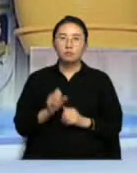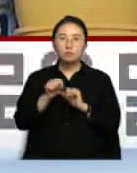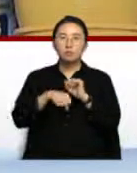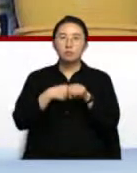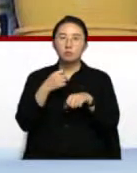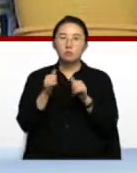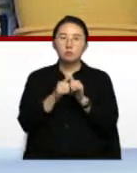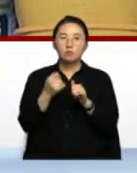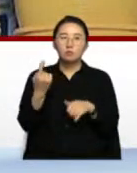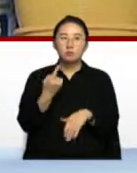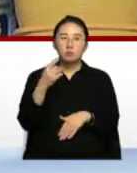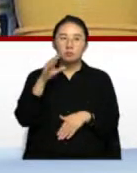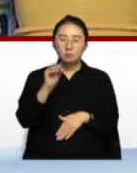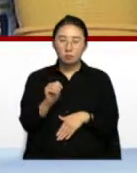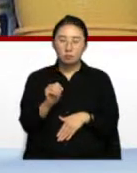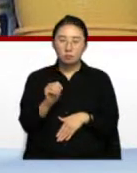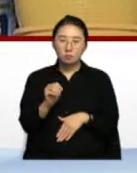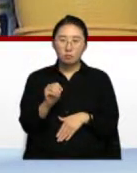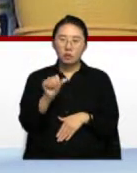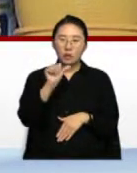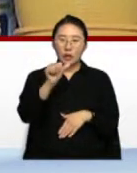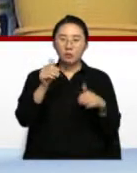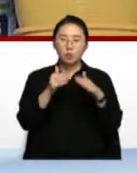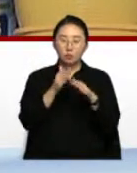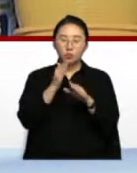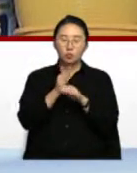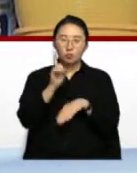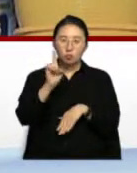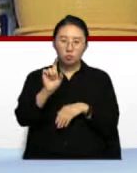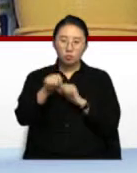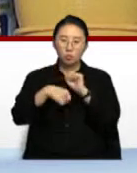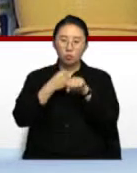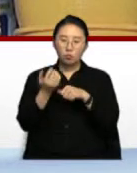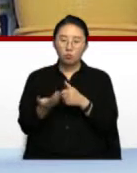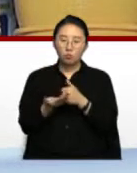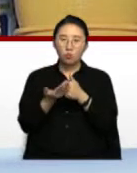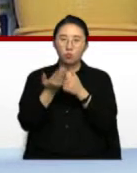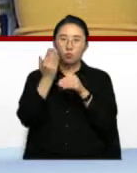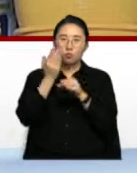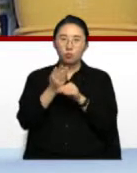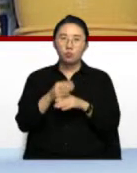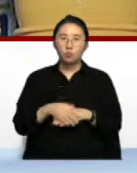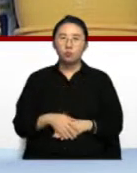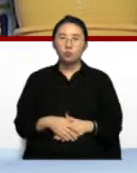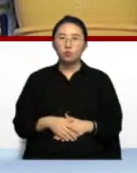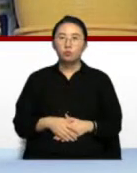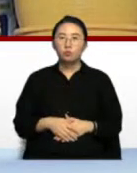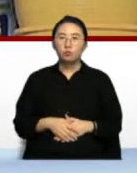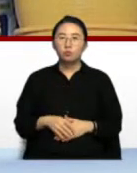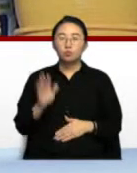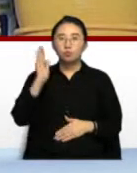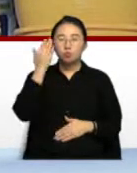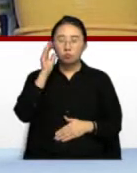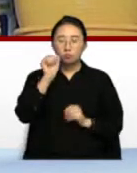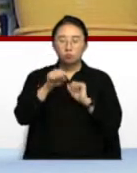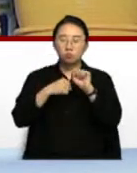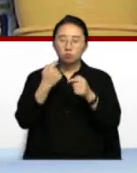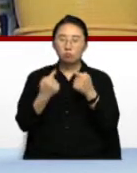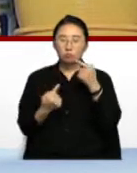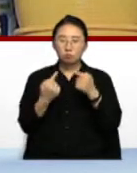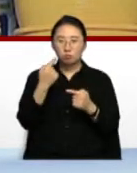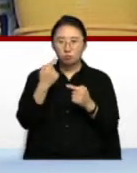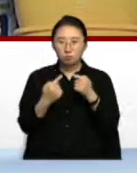반려동물 인구 천만 시대라고 하죠. 5가구 중한 가구가 반려동물을 키우고 있다는 겁니다. 그런데 요즘